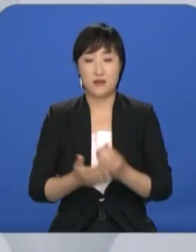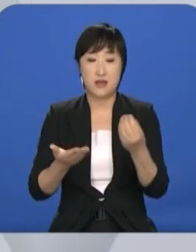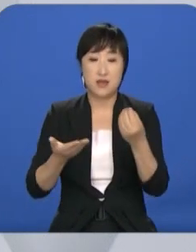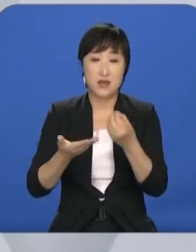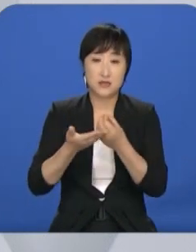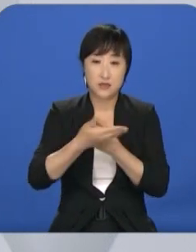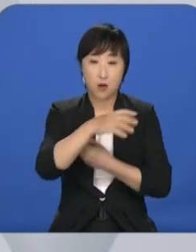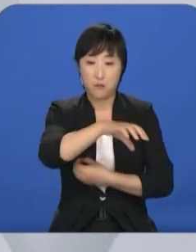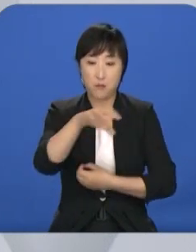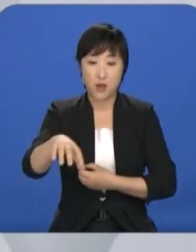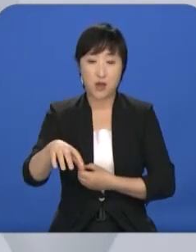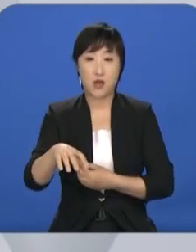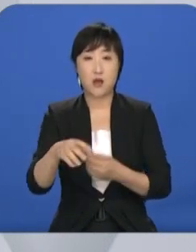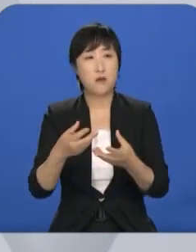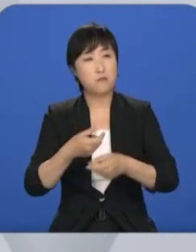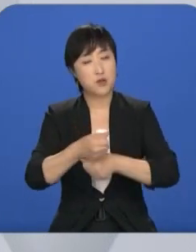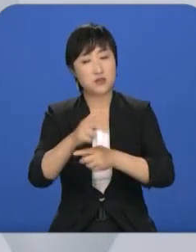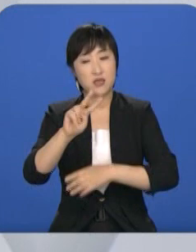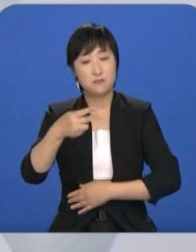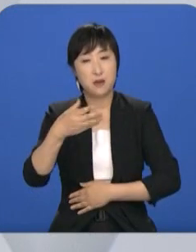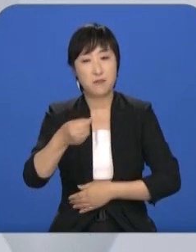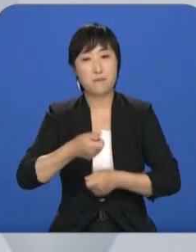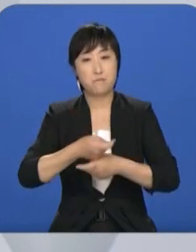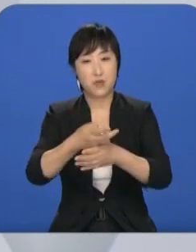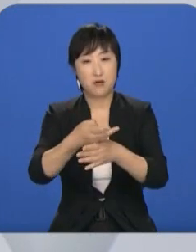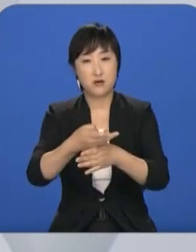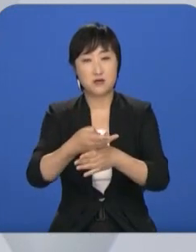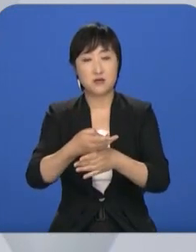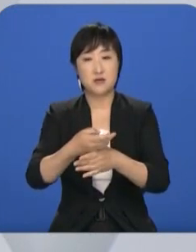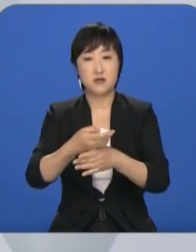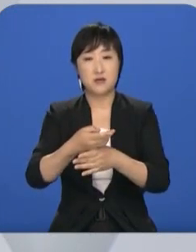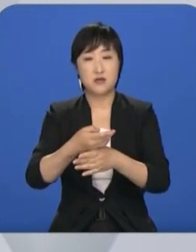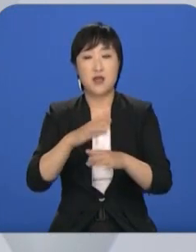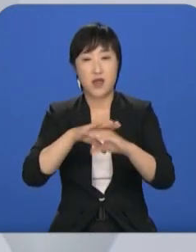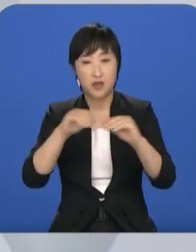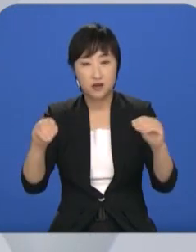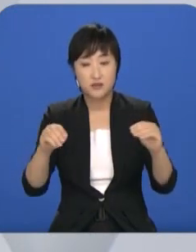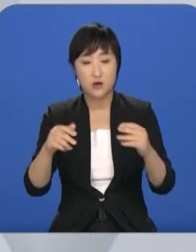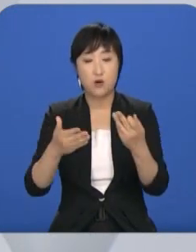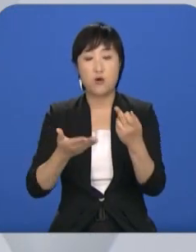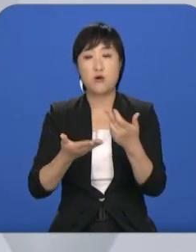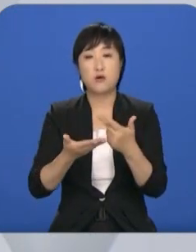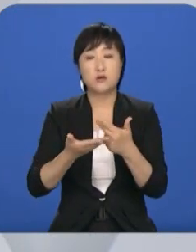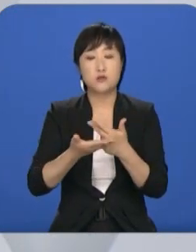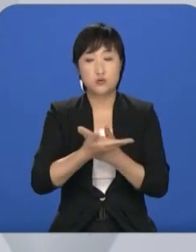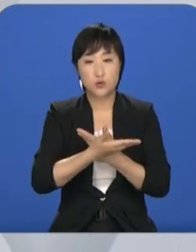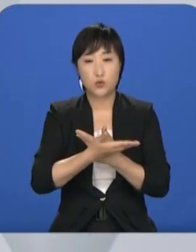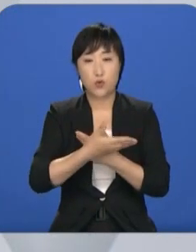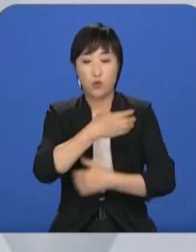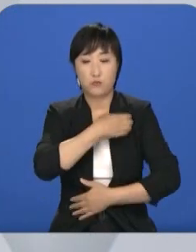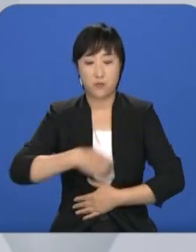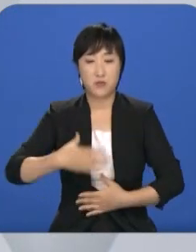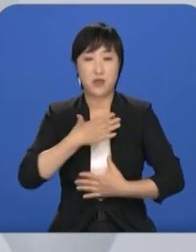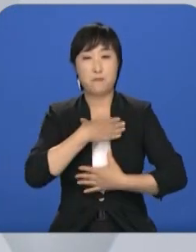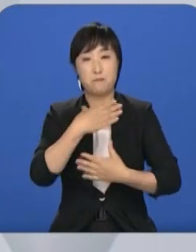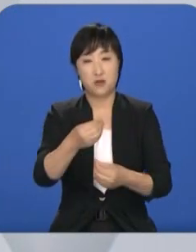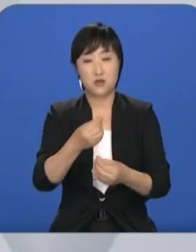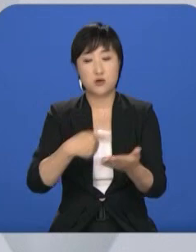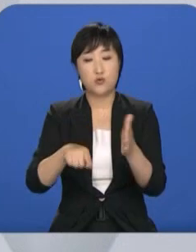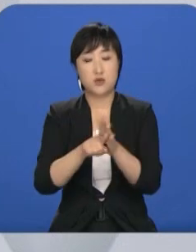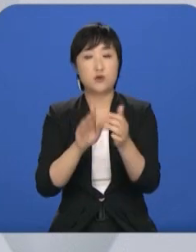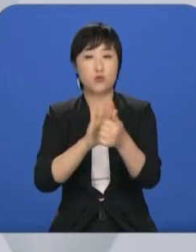다도의 해상 국립공원 면적 200만 평을 해제 토록해서 조돈 면민의 편익 증진에 기여한 바